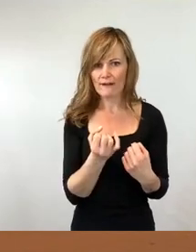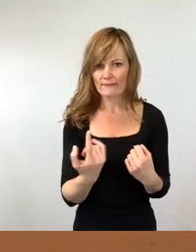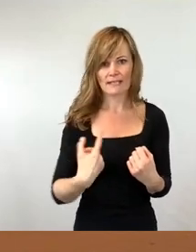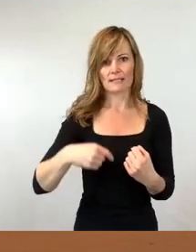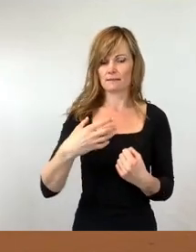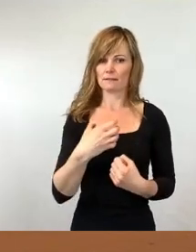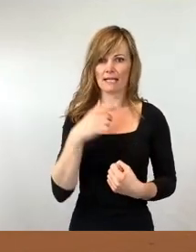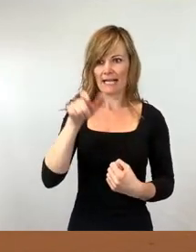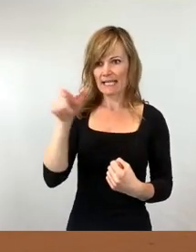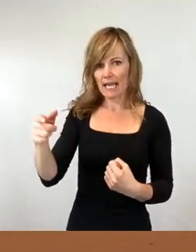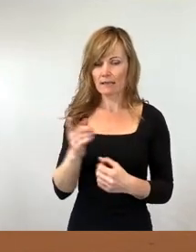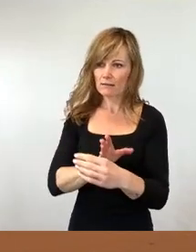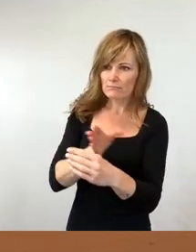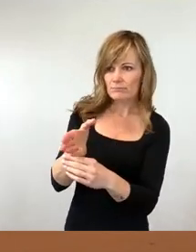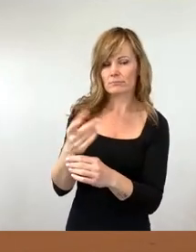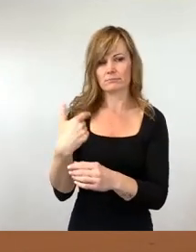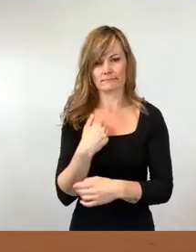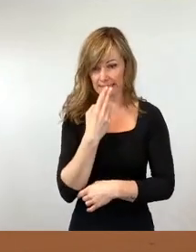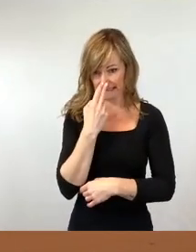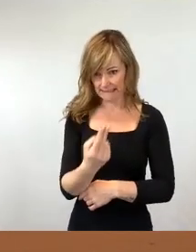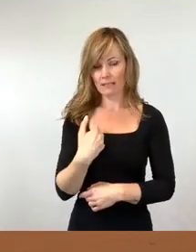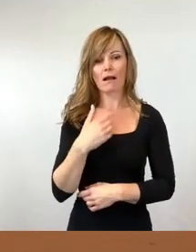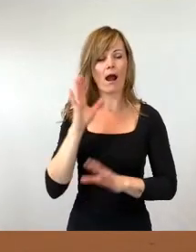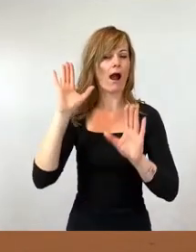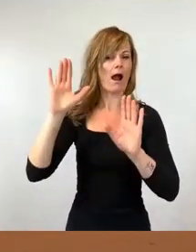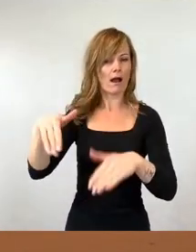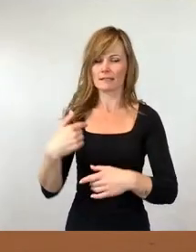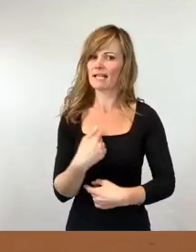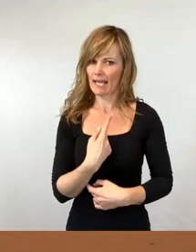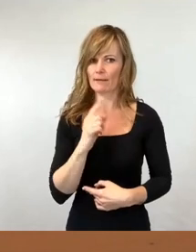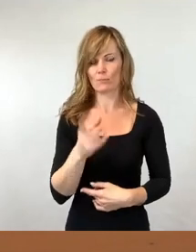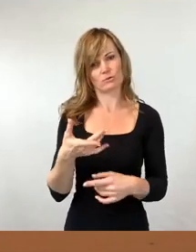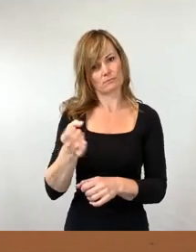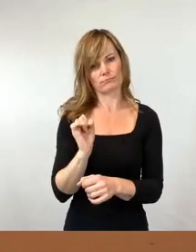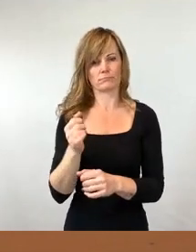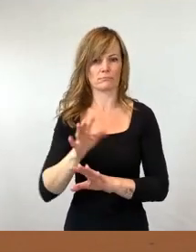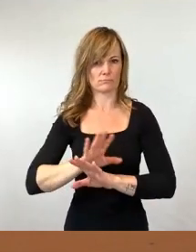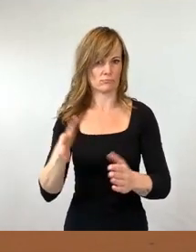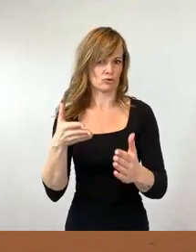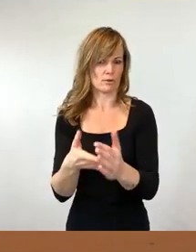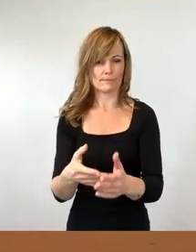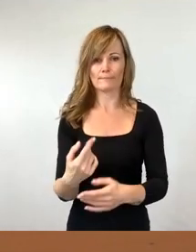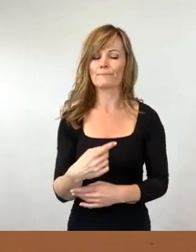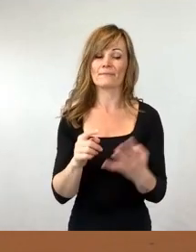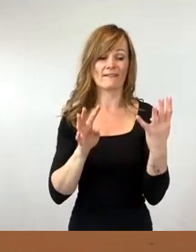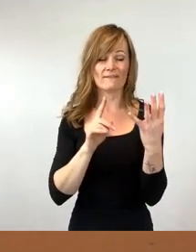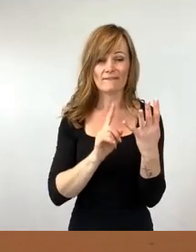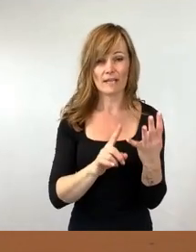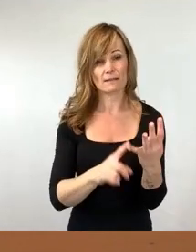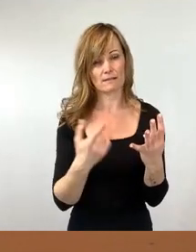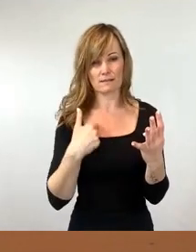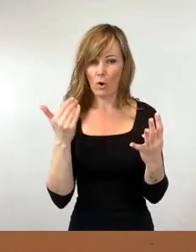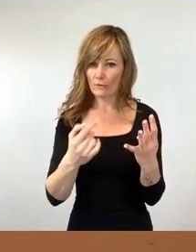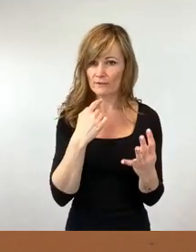zuschauen. Viertens. Wir sprechen zu Recht sehr häufig davon, dass wir die Belastung durch